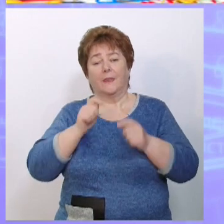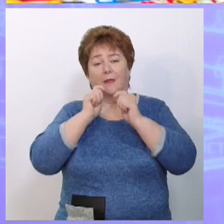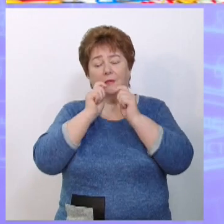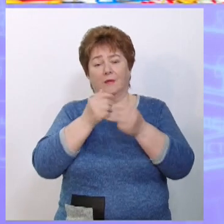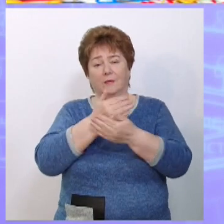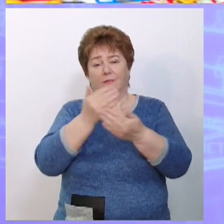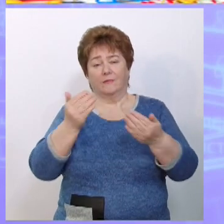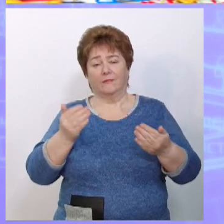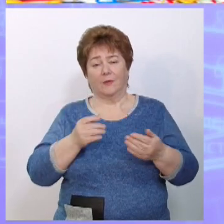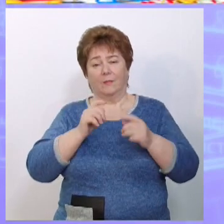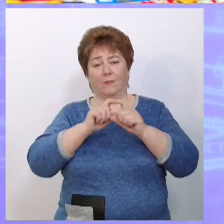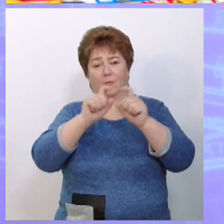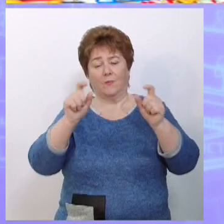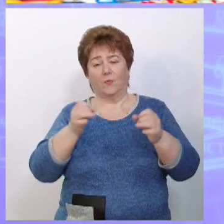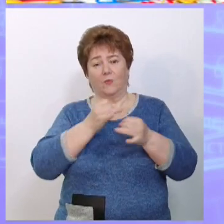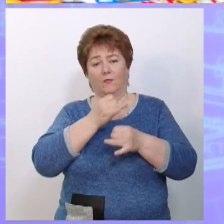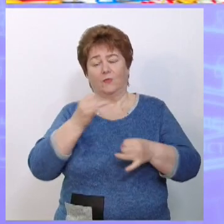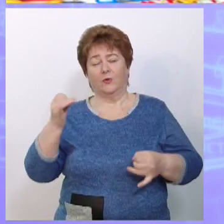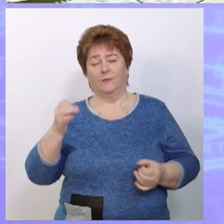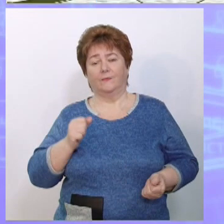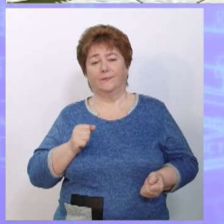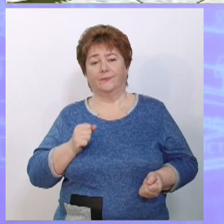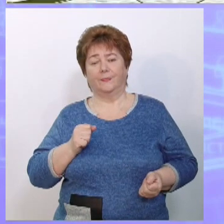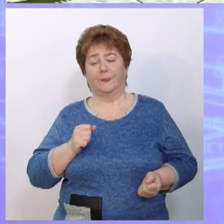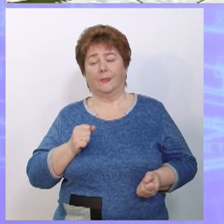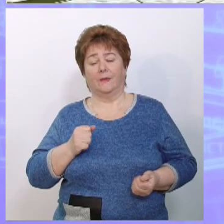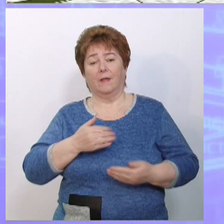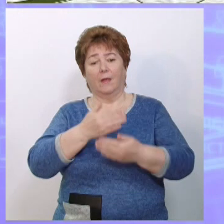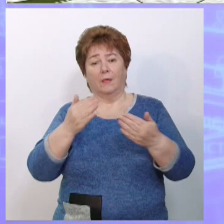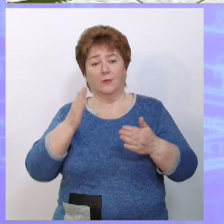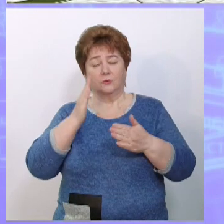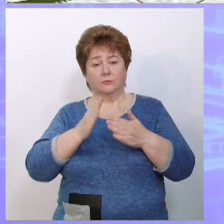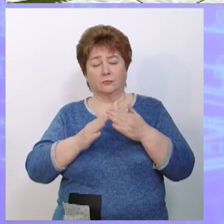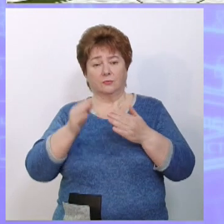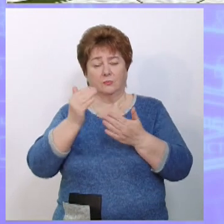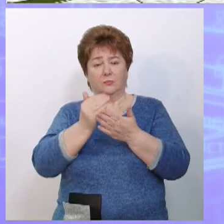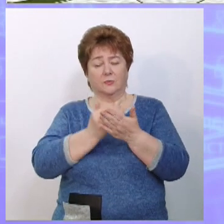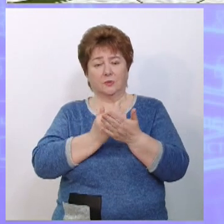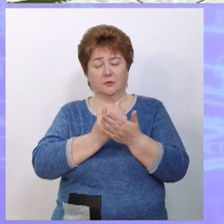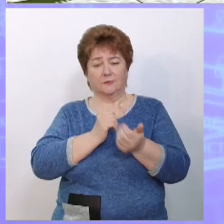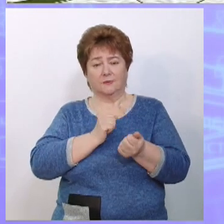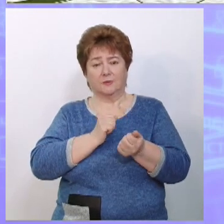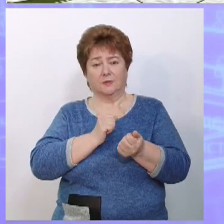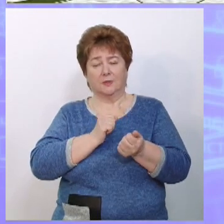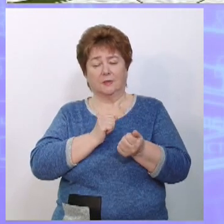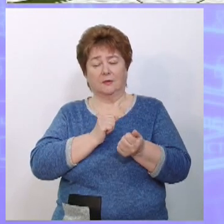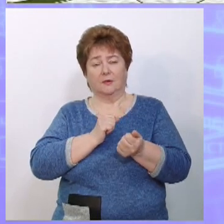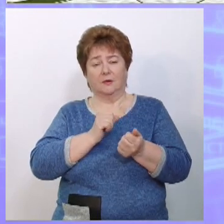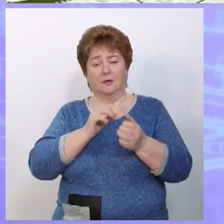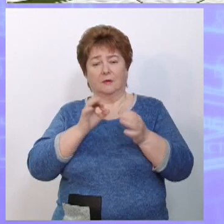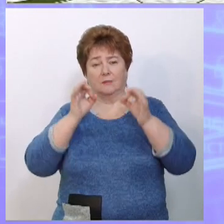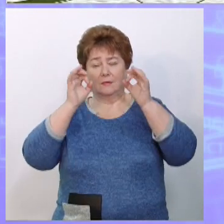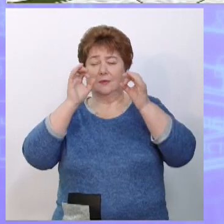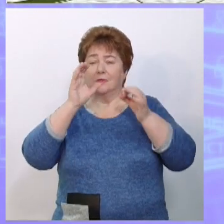дарит вам букву И. Наш урок подошел к завершению.